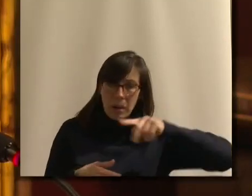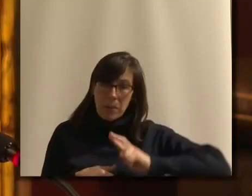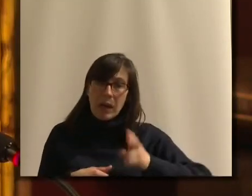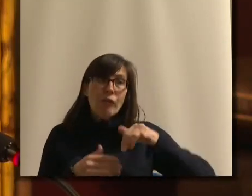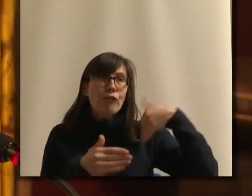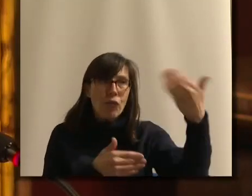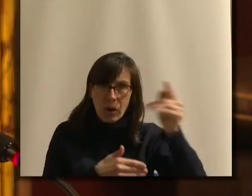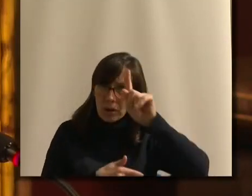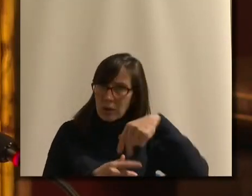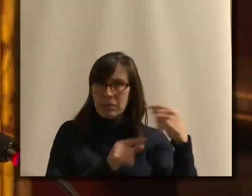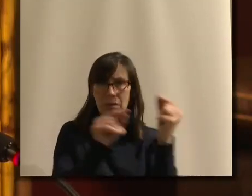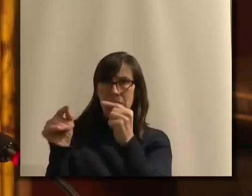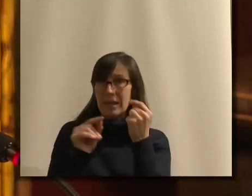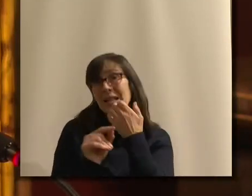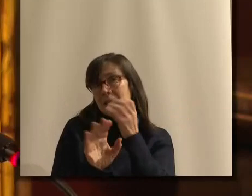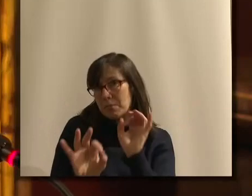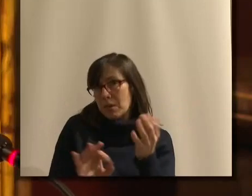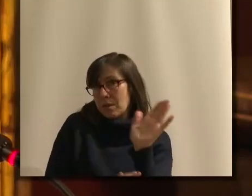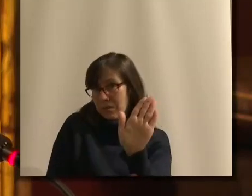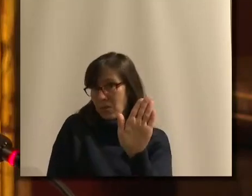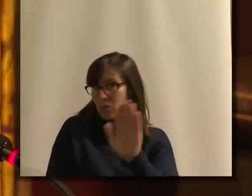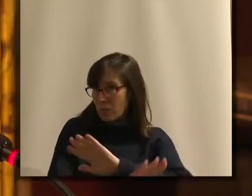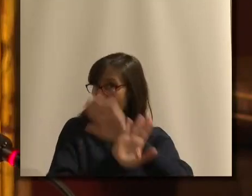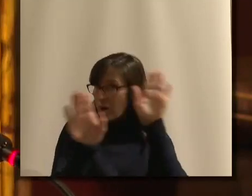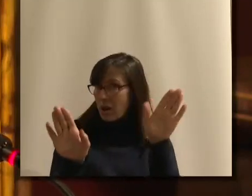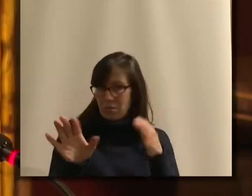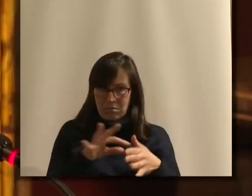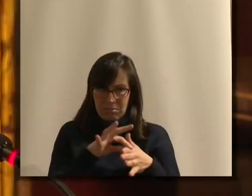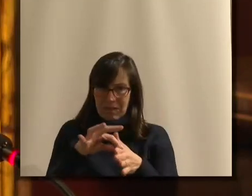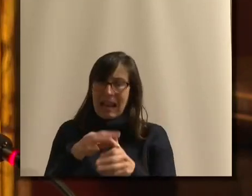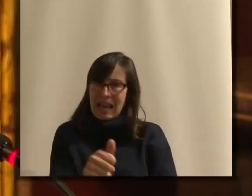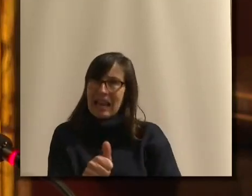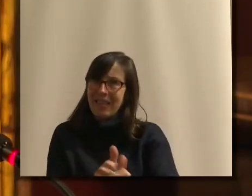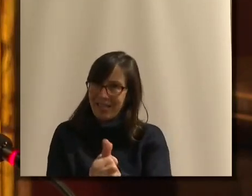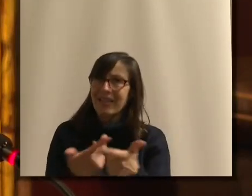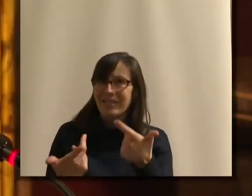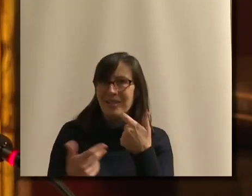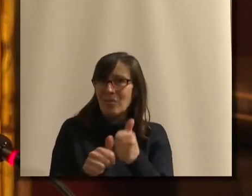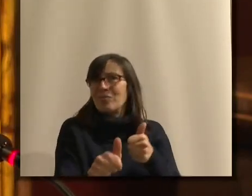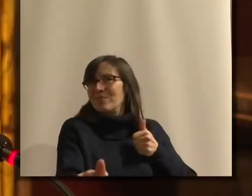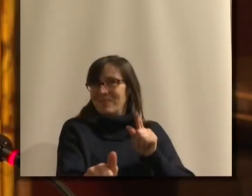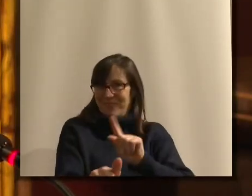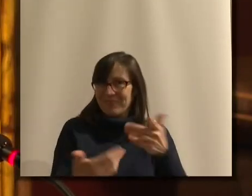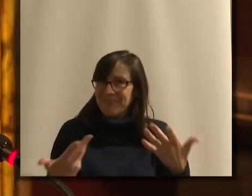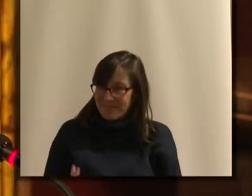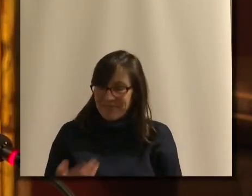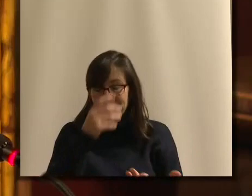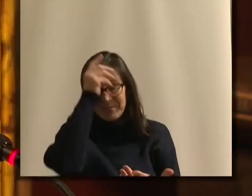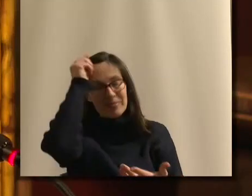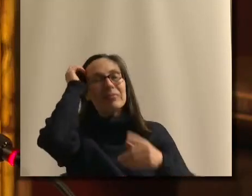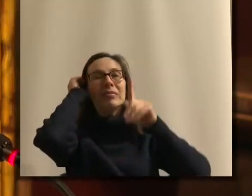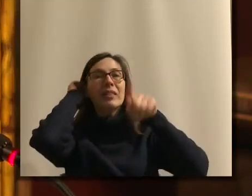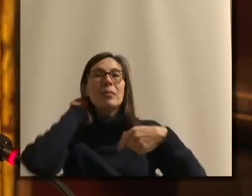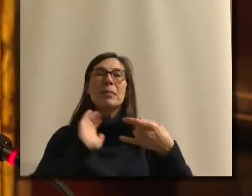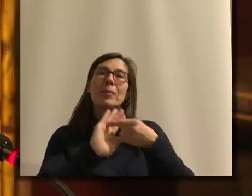eh? Però poso aquest exemple com a clar lideratge que volem tenir de la ciutat en aquesta matèria. Dir també que aquests